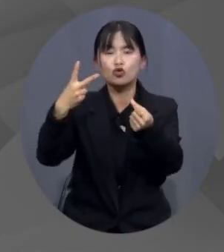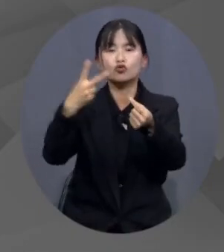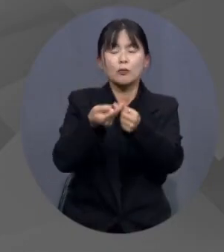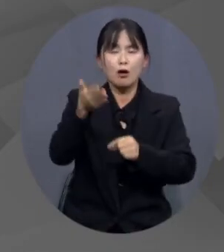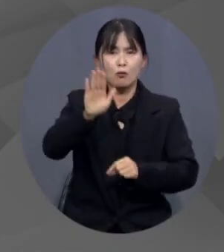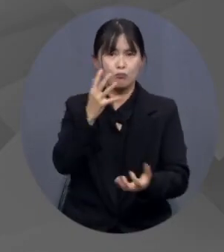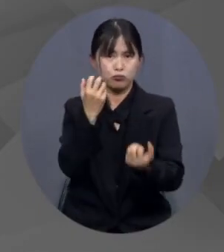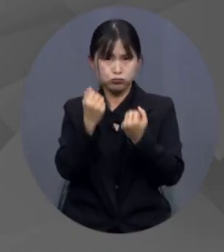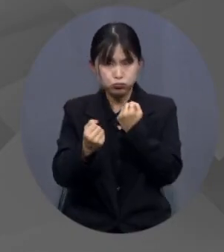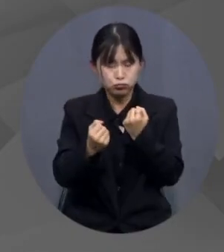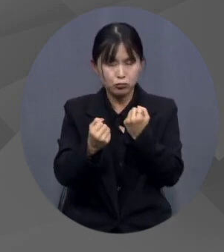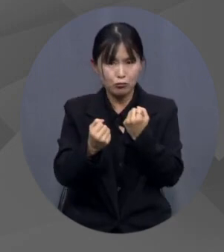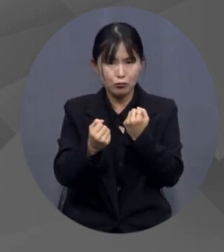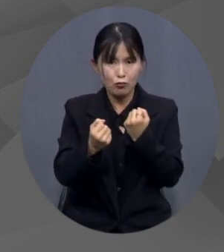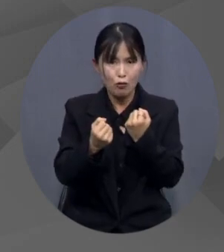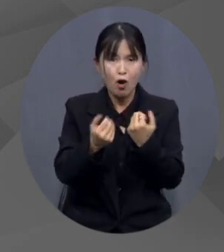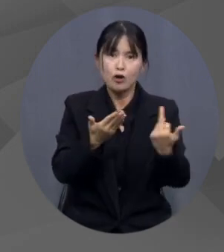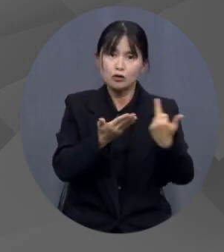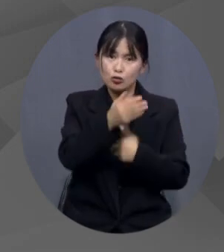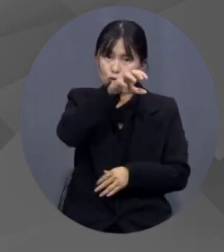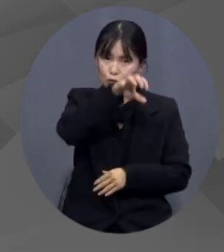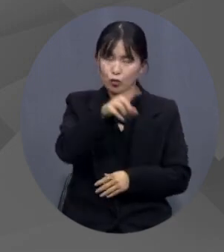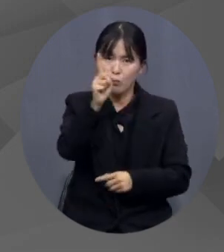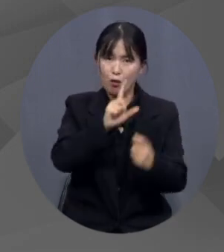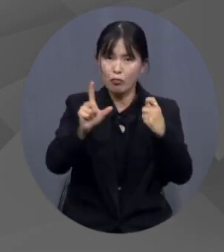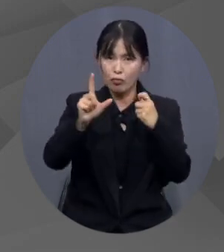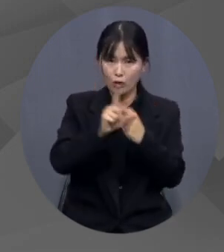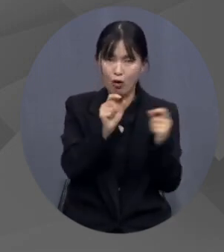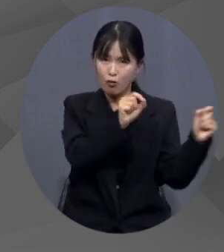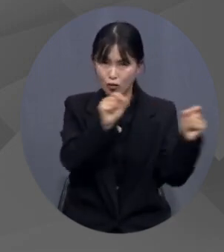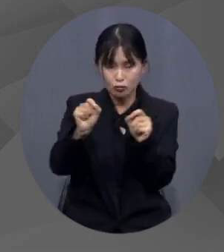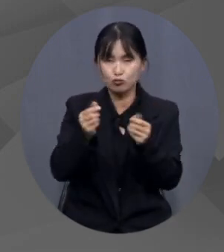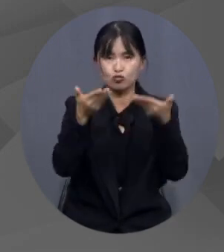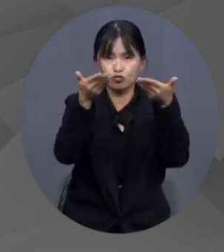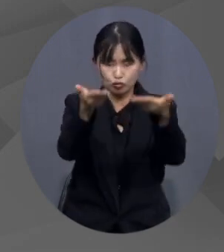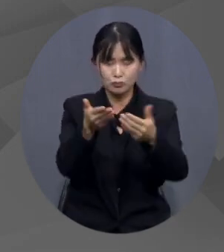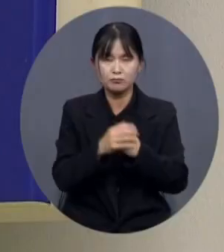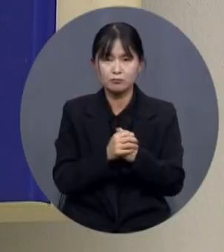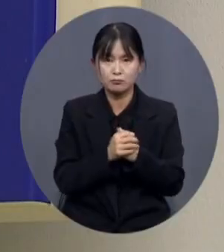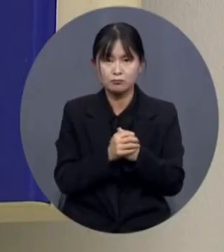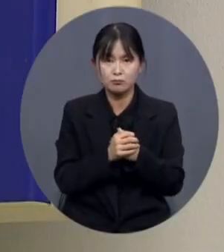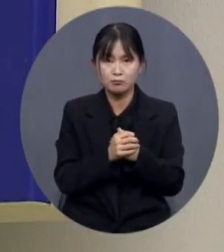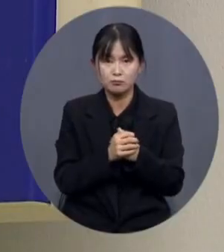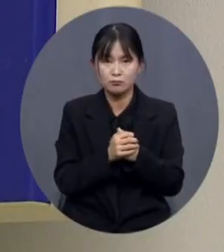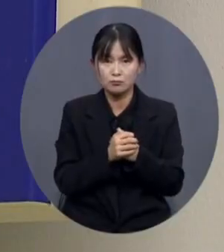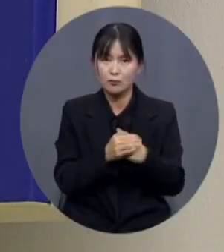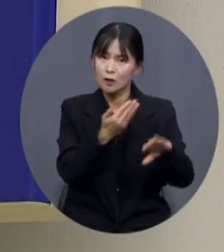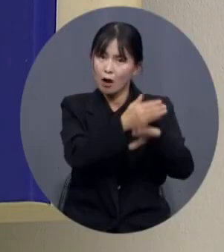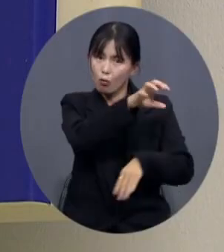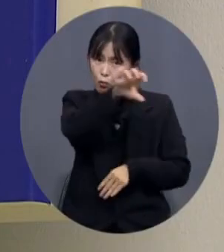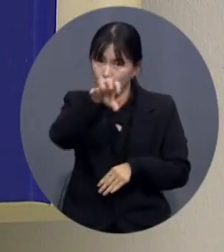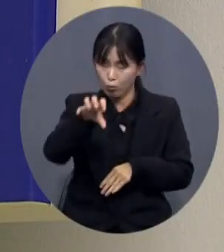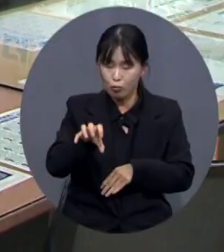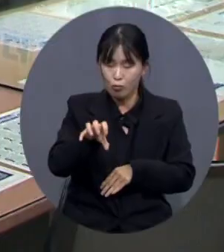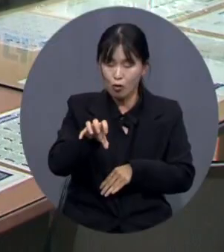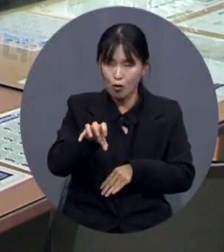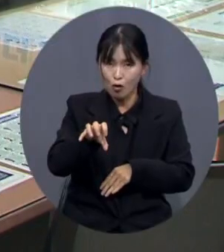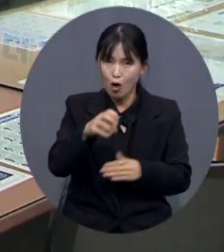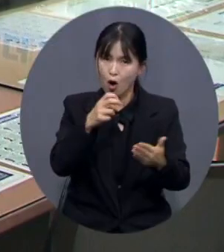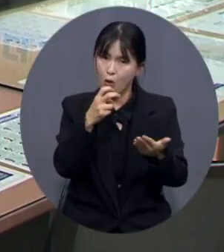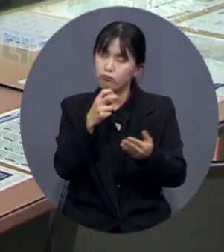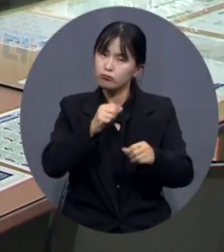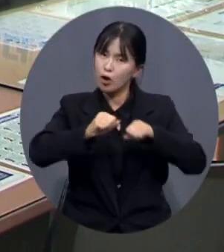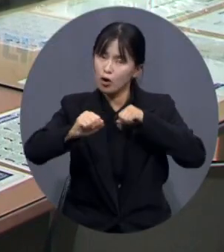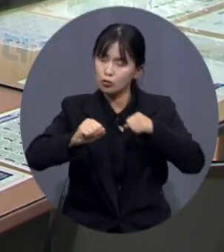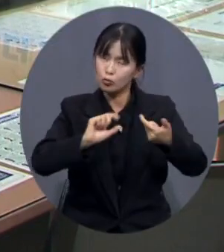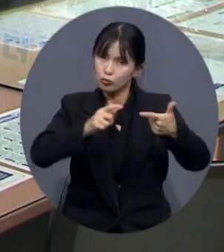있는데 제주시와 서계시는 한차례 더해 연장해 주고 있는 실정입니다 다른 지자체와 다른 대응을 하는 이유에